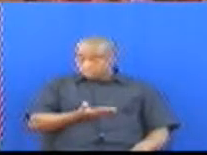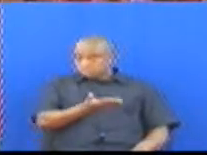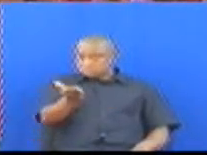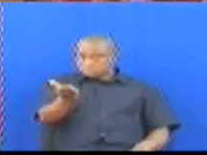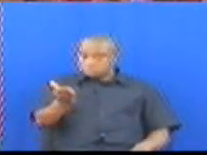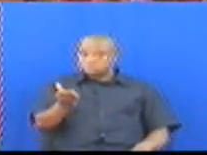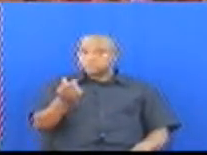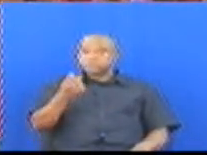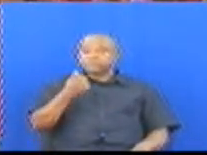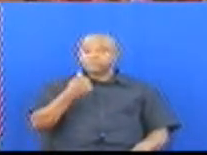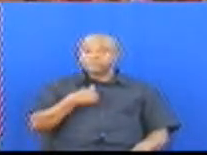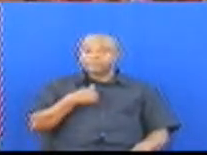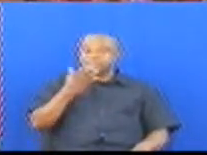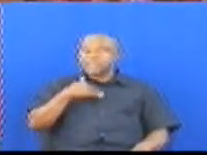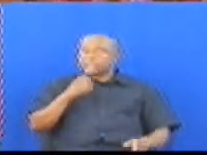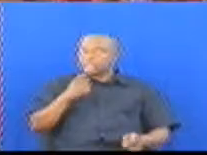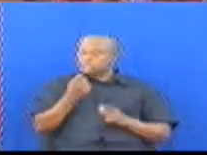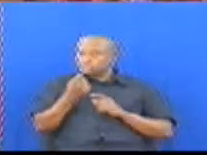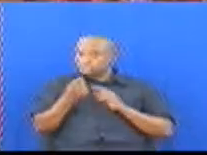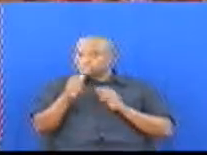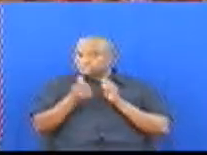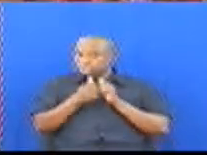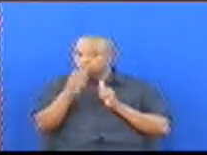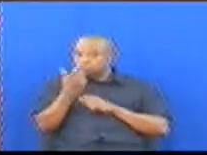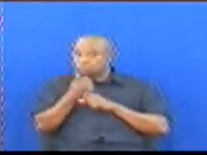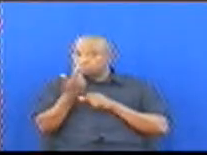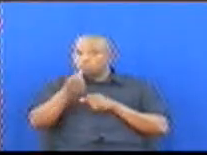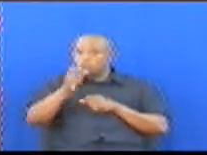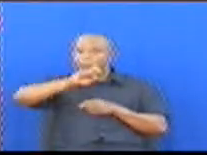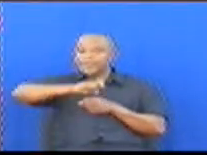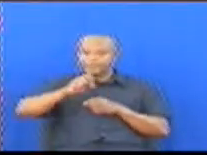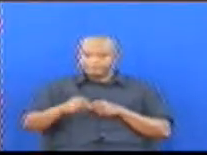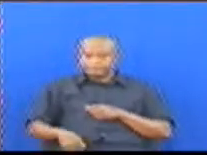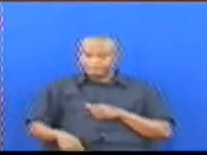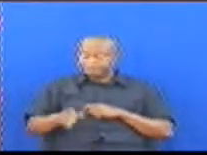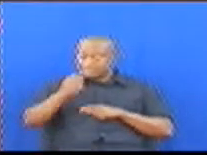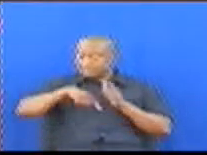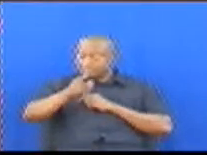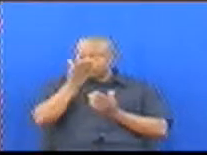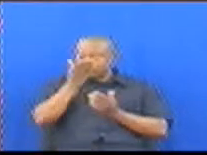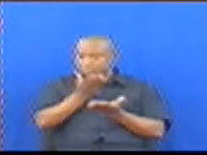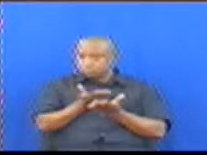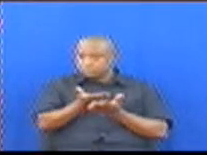nilikuwa nataka kuongezea kidogo kwa mswada huu.